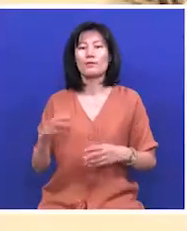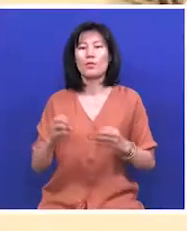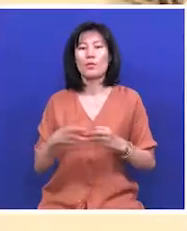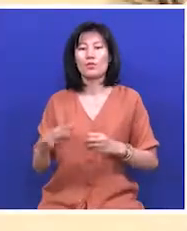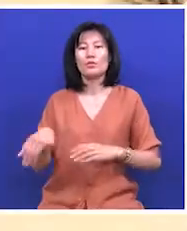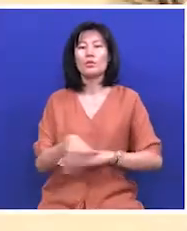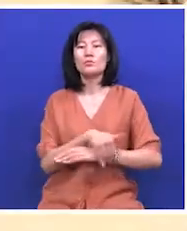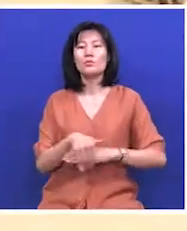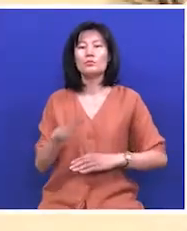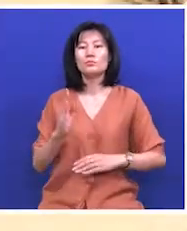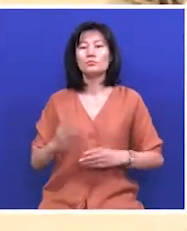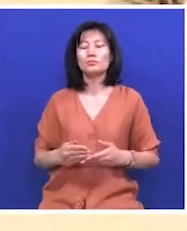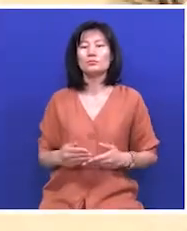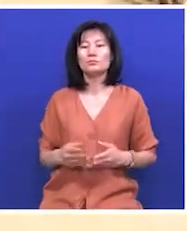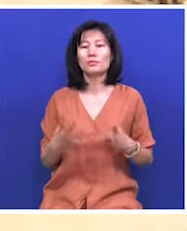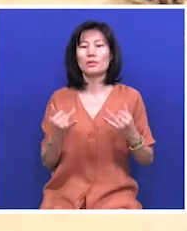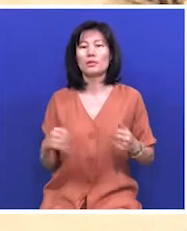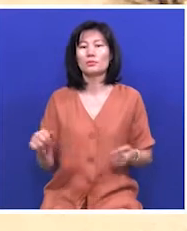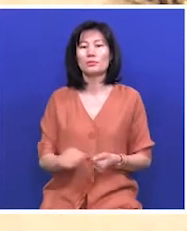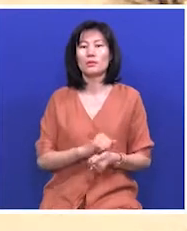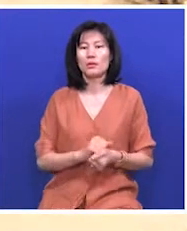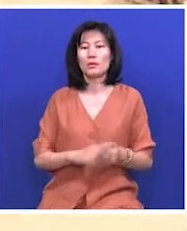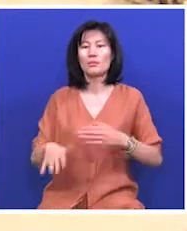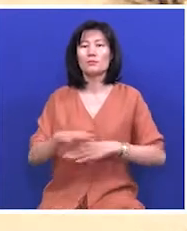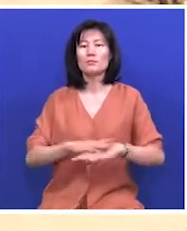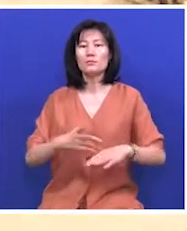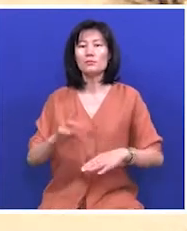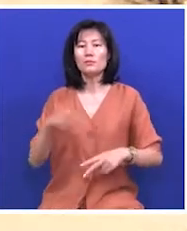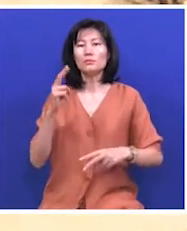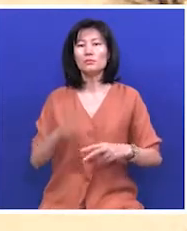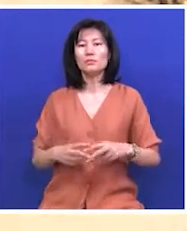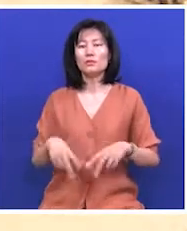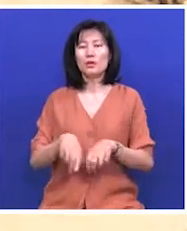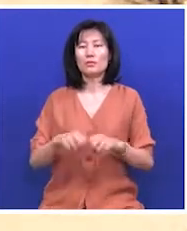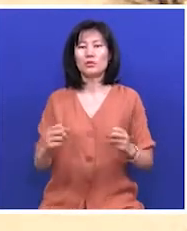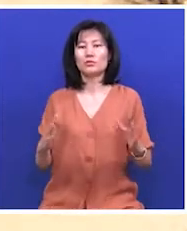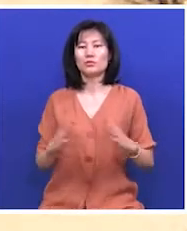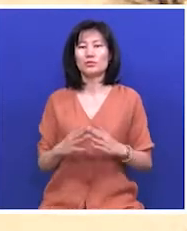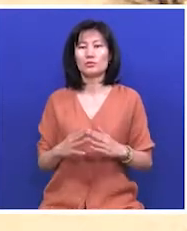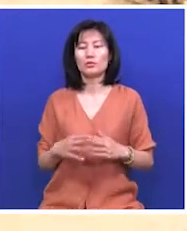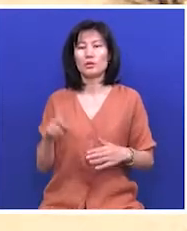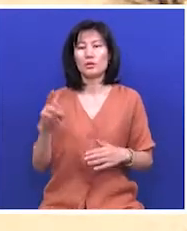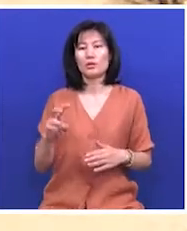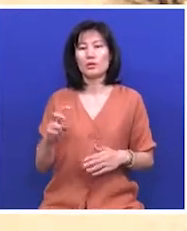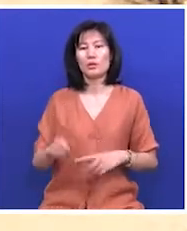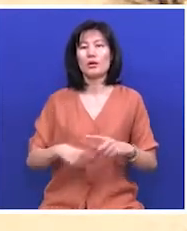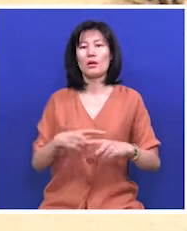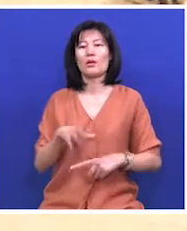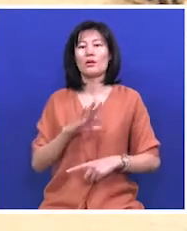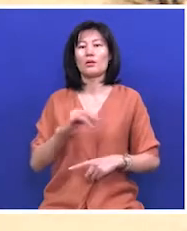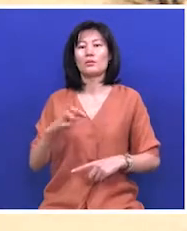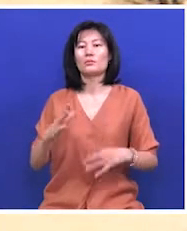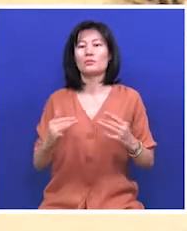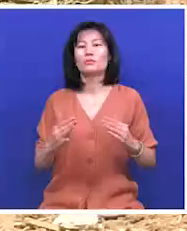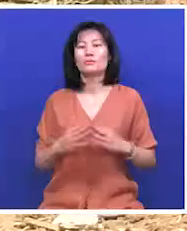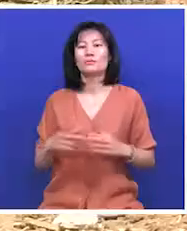Фердауси ауылында 14 көше бар 14 көшеде енді қазір документтерін бәрін туралап заключенияларын неғып жатыр бұзылсын деген үйлерді 200-ден астам үй